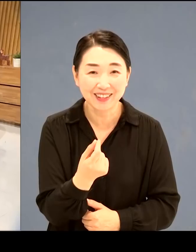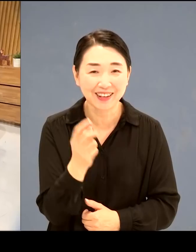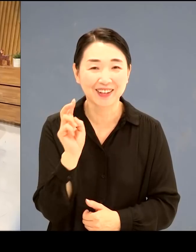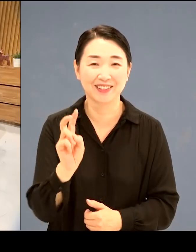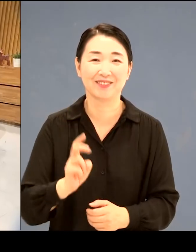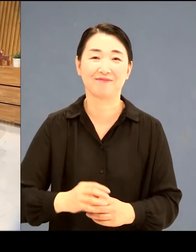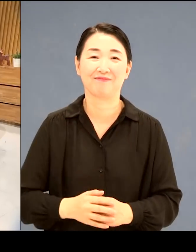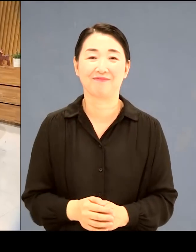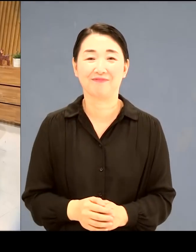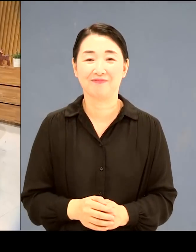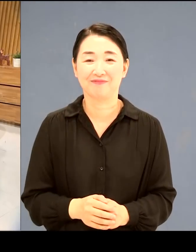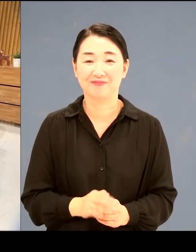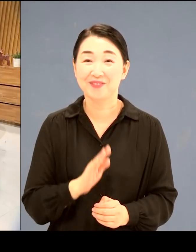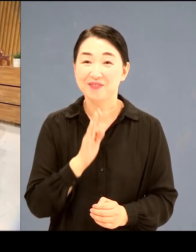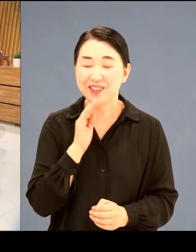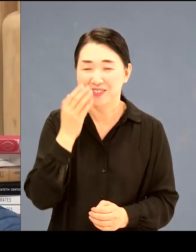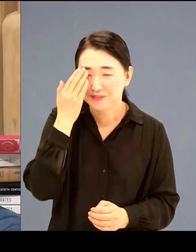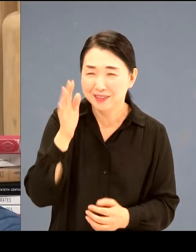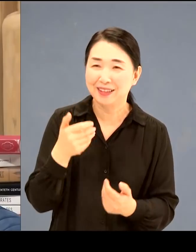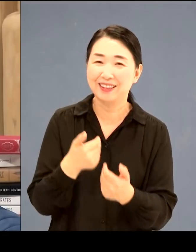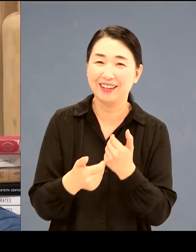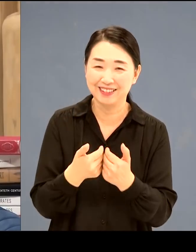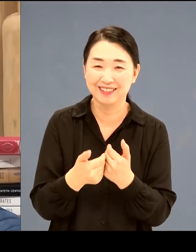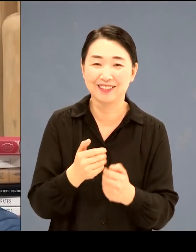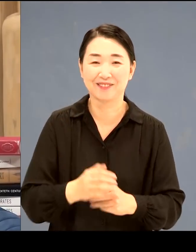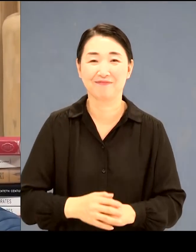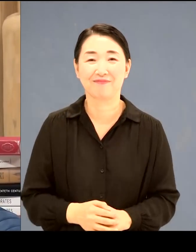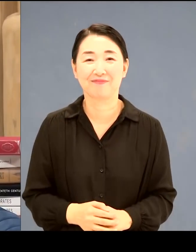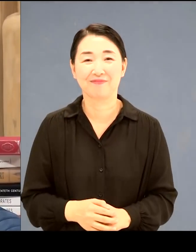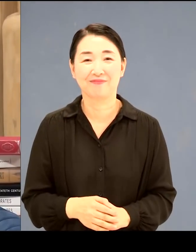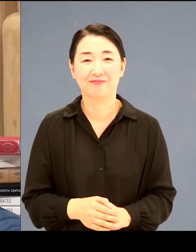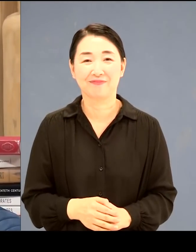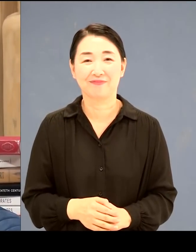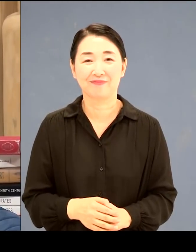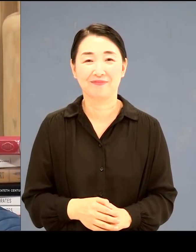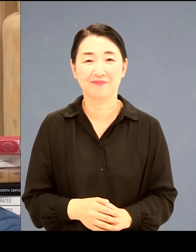것 같다는 생각이 낯설죠? 들어요. 네, 너무 낯설고요. 너무